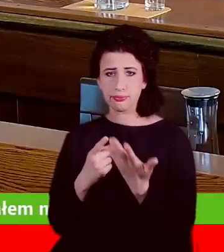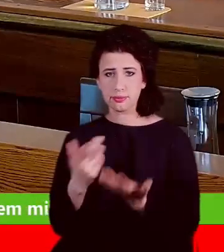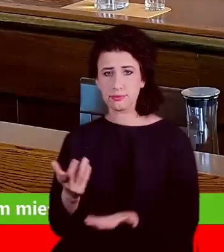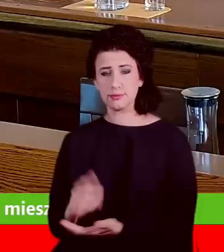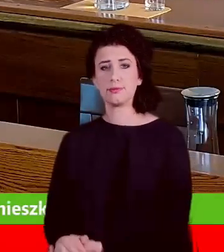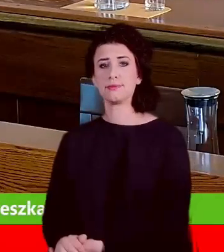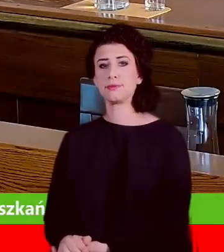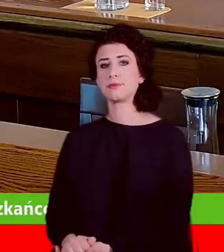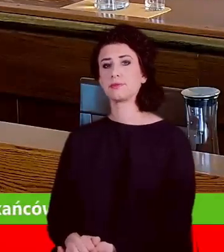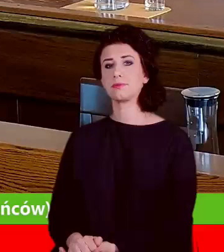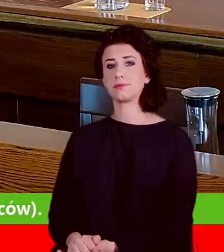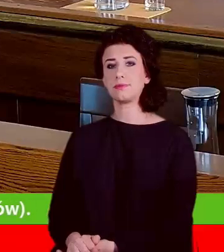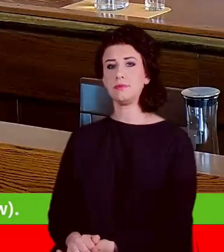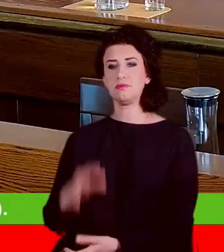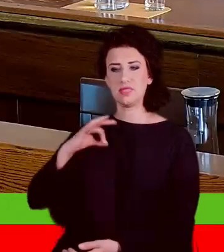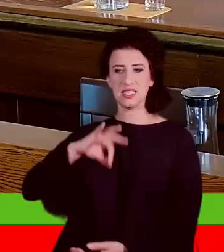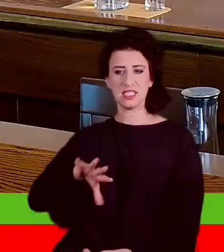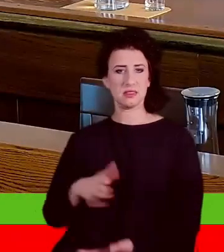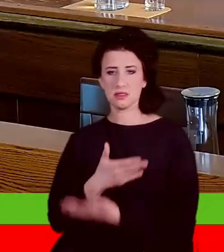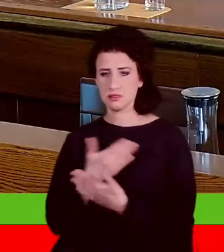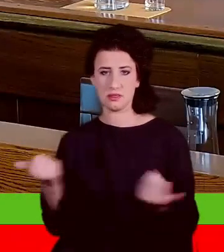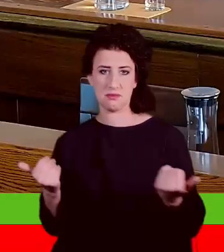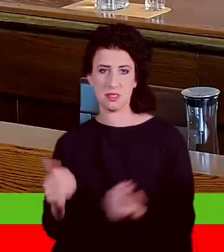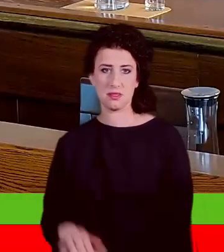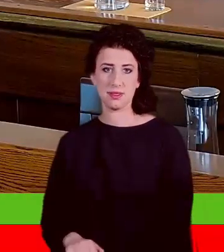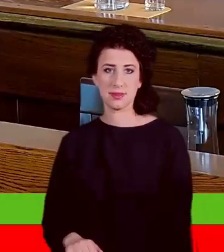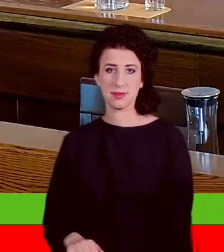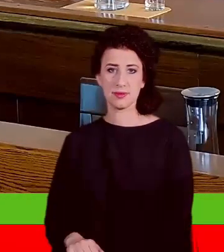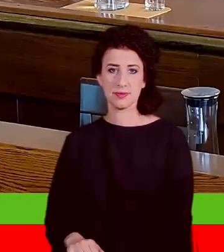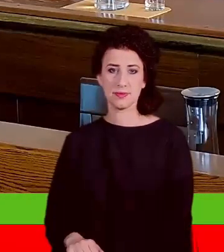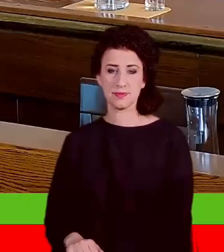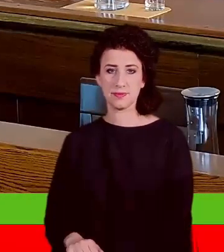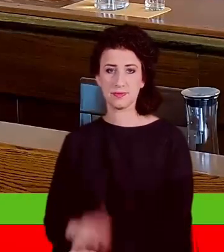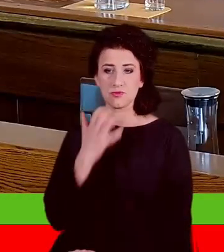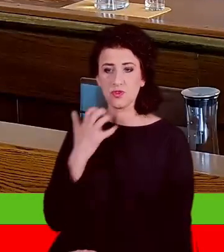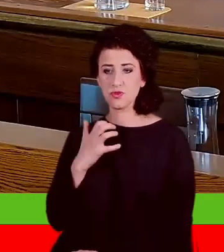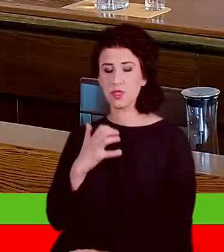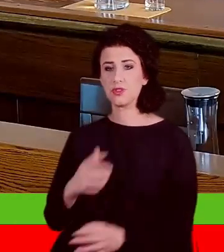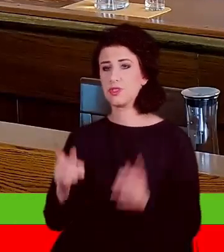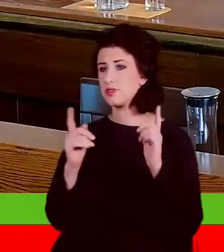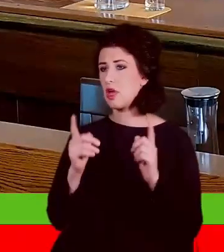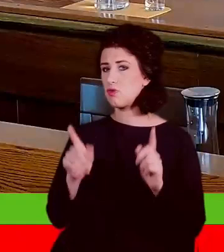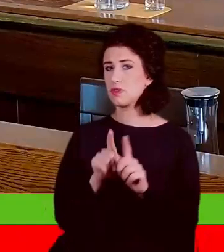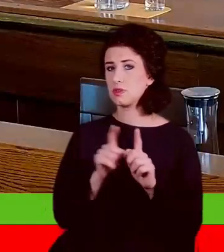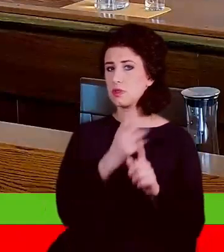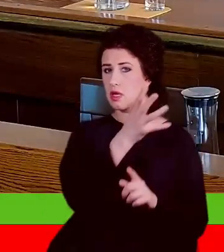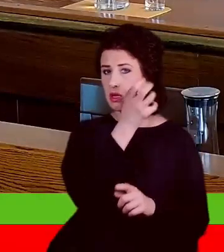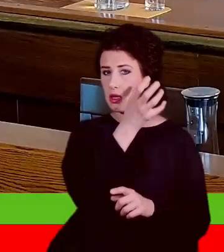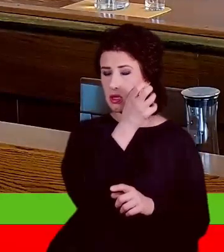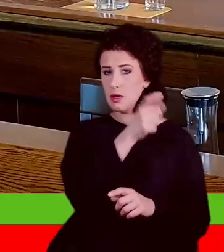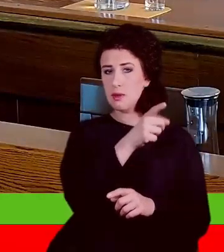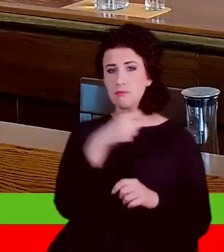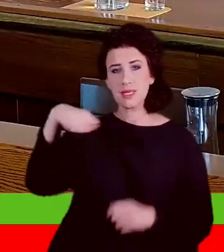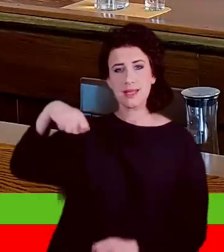a to nie przekłada się na żaden zysk. Bo tak jak tutaj wcześniej zauważyła pani prezydent,